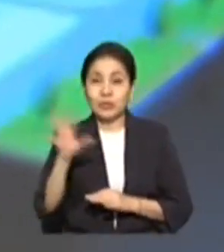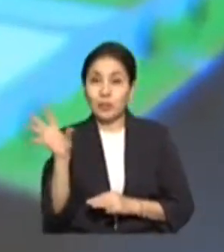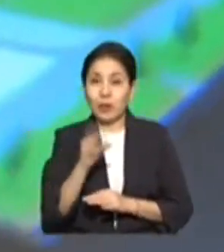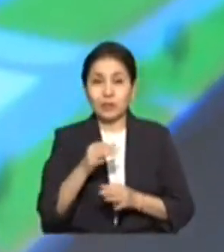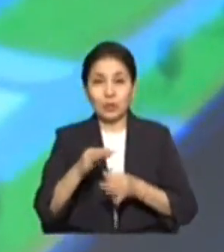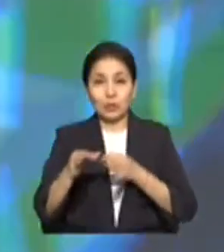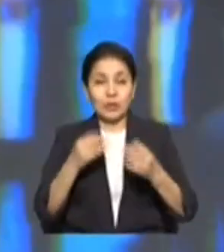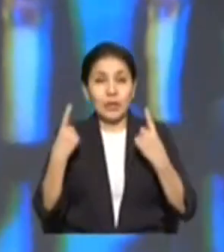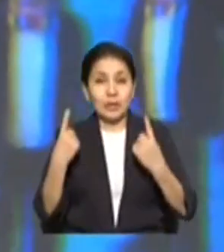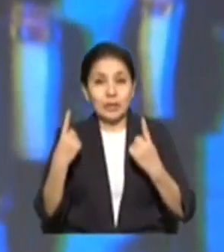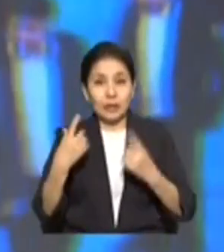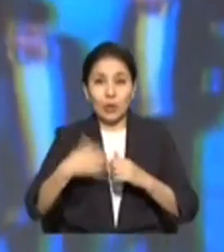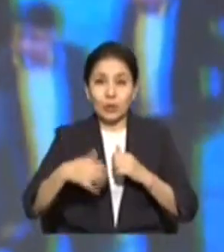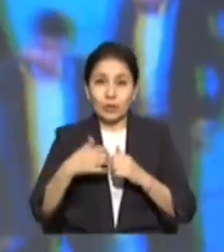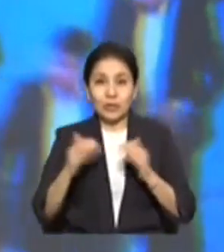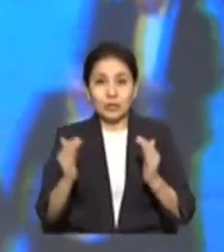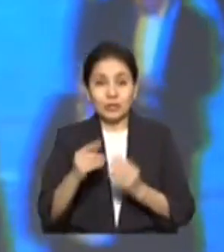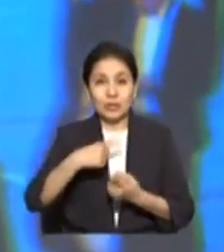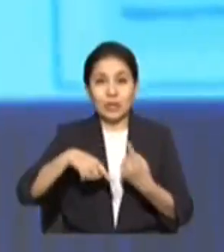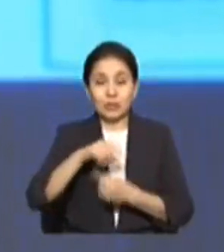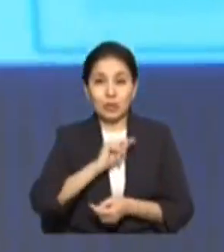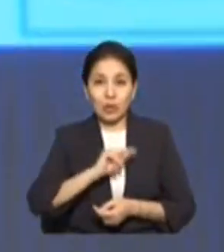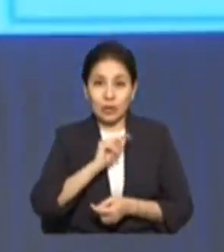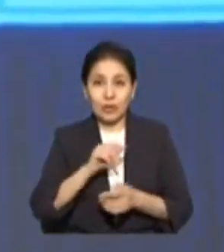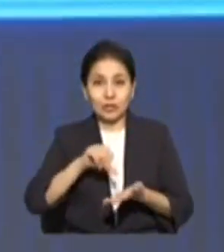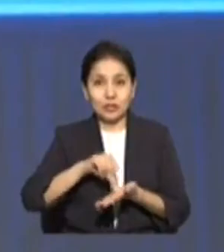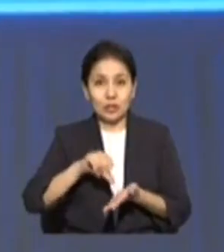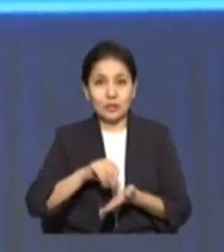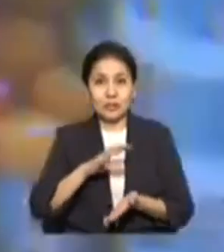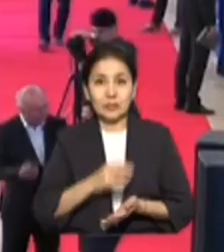barcha hududlaridan yirik, o'rta va kichik tadbirkorlik subyektlari ishtirok etishdi.